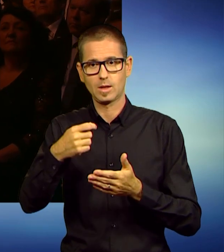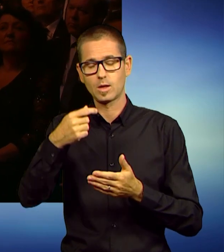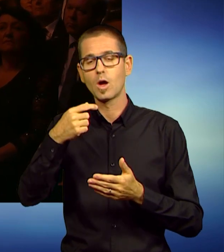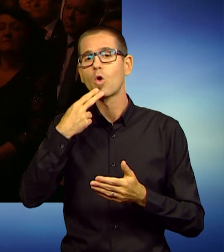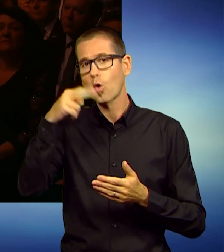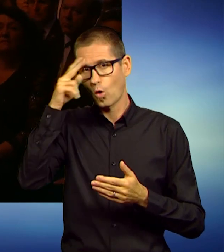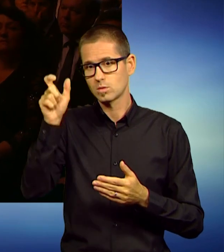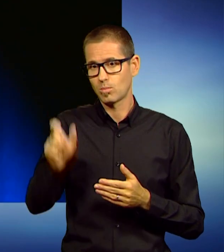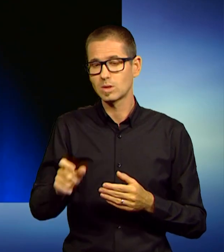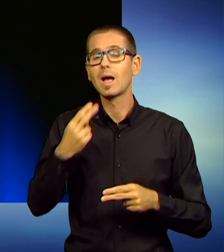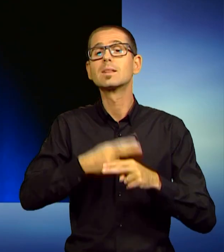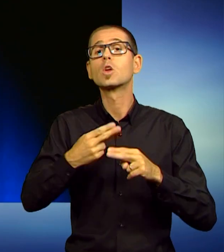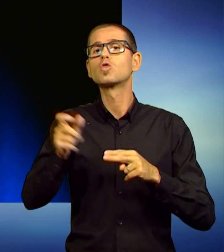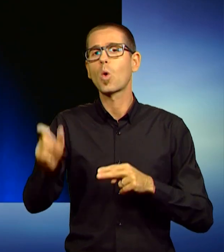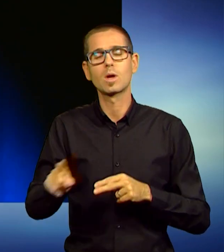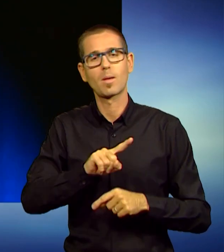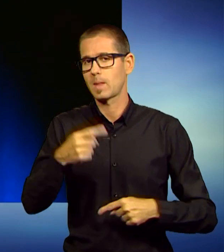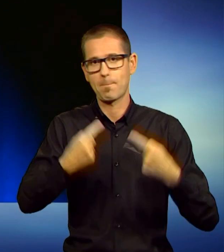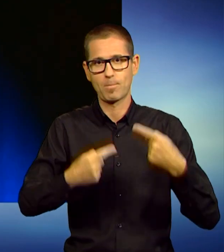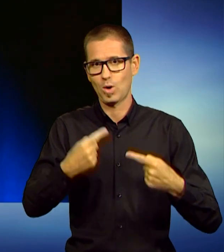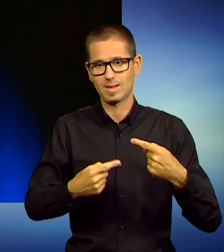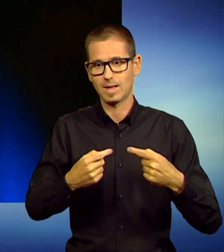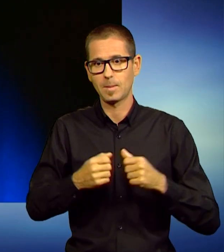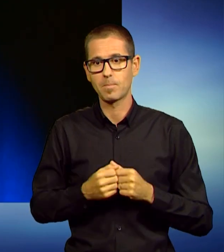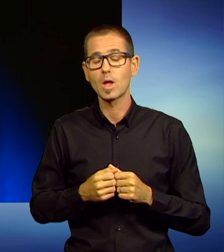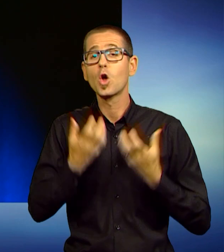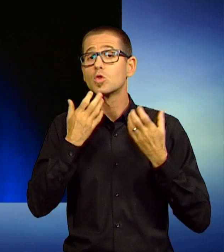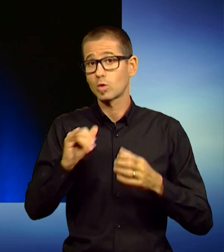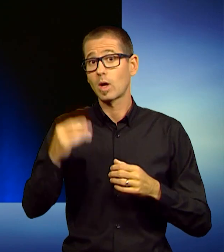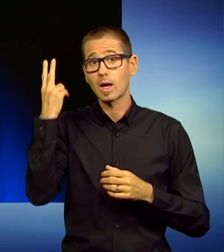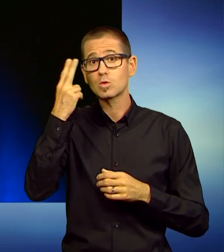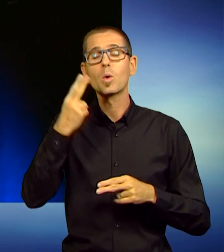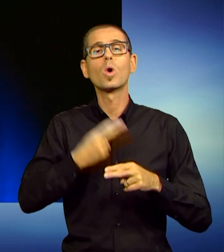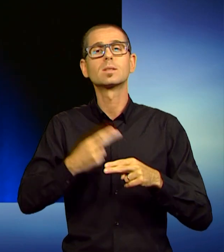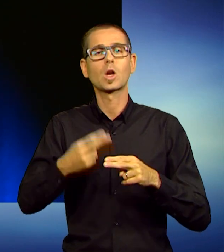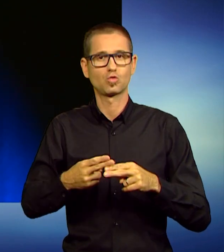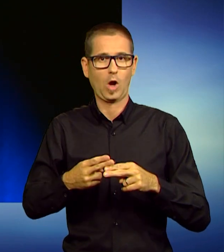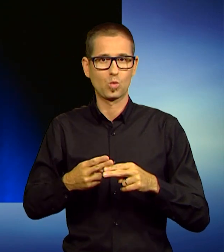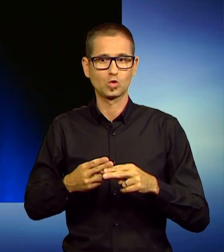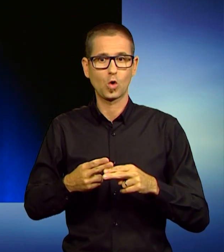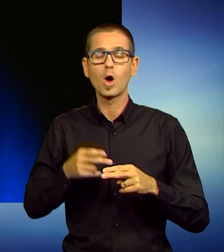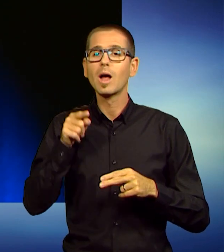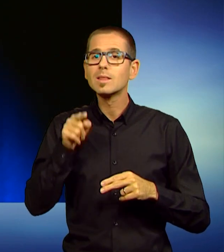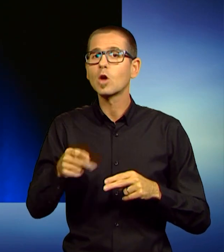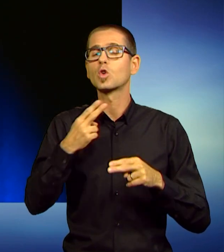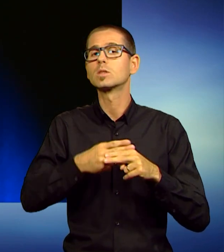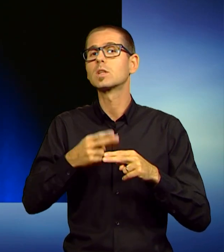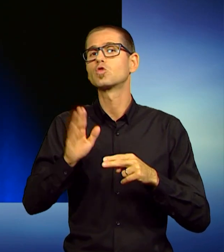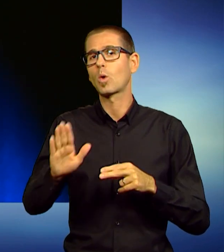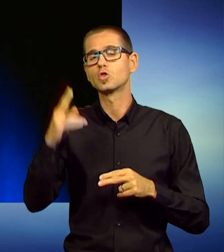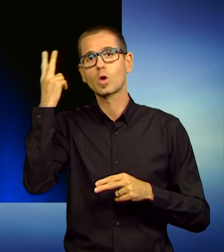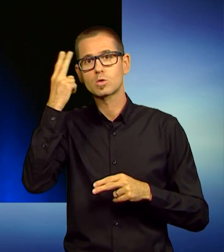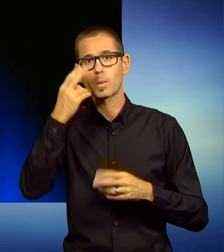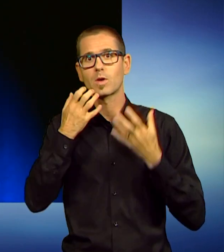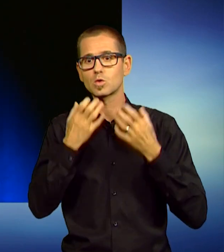državnik, ne politik. Zgodovino je razumel državniško. Takšno državniško razumevanje